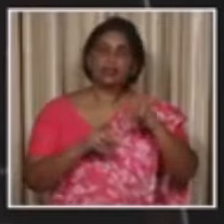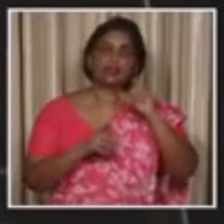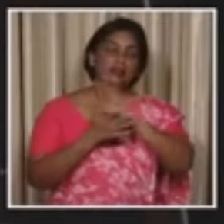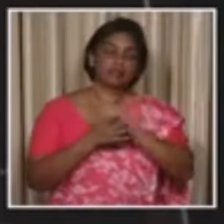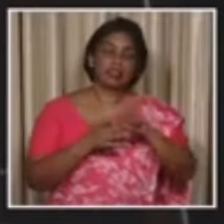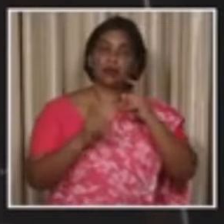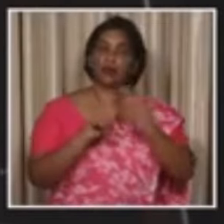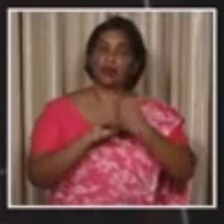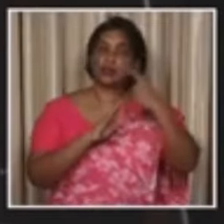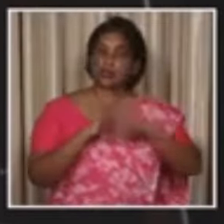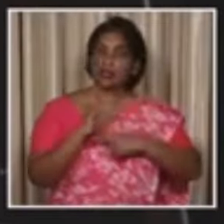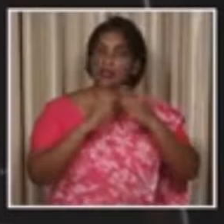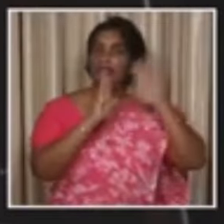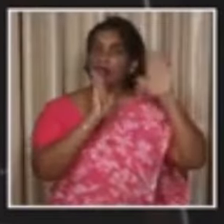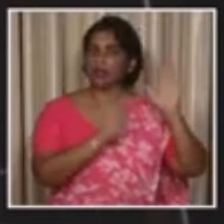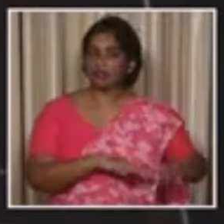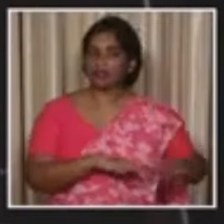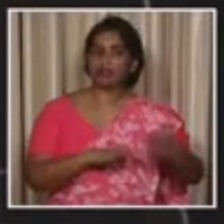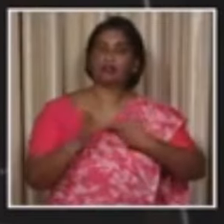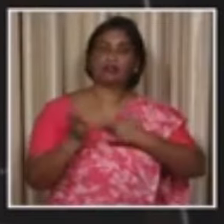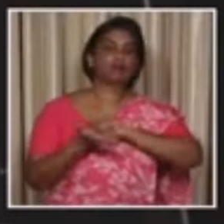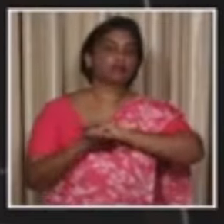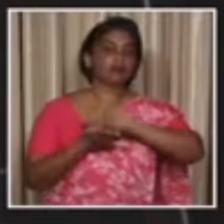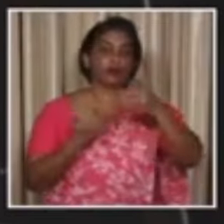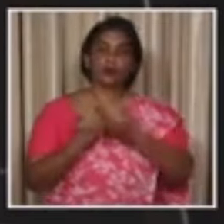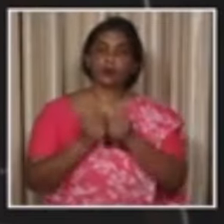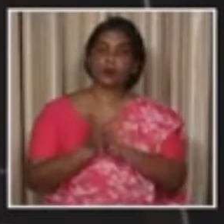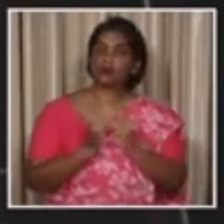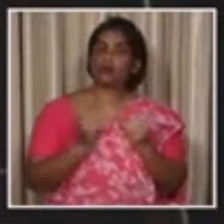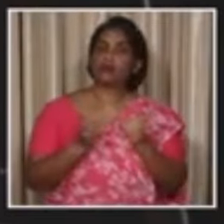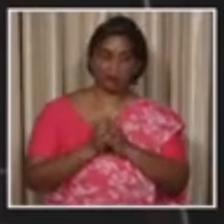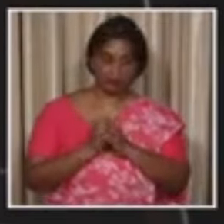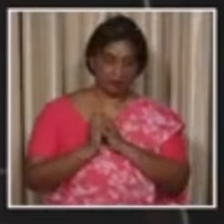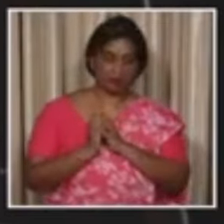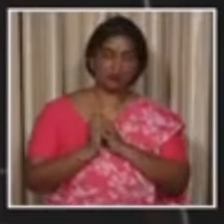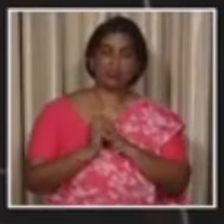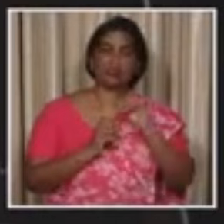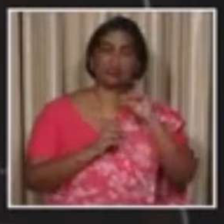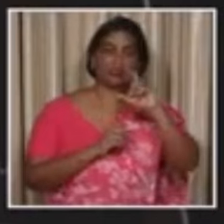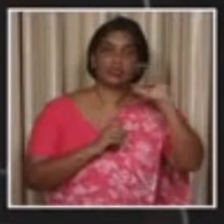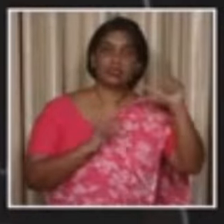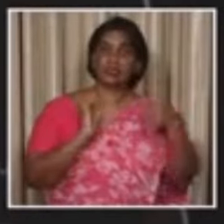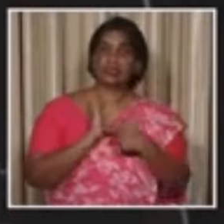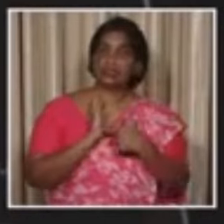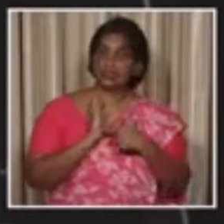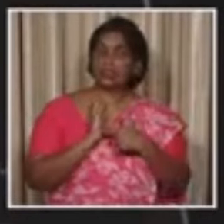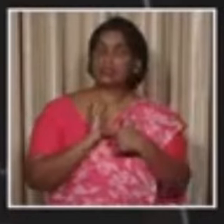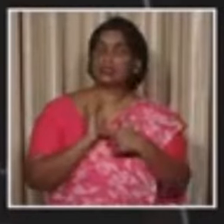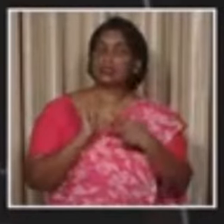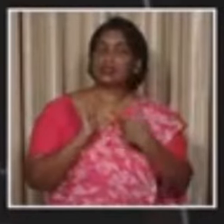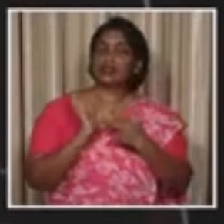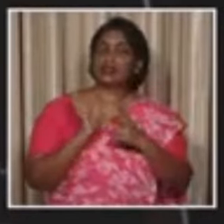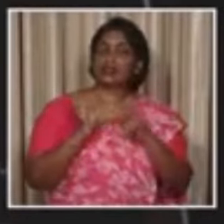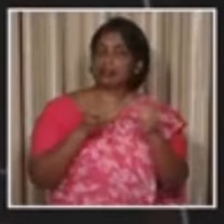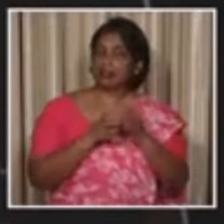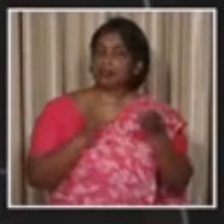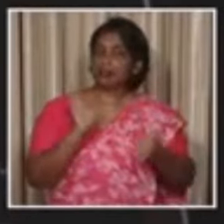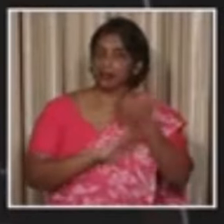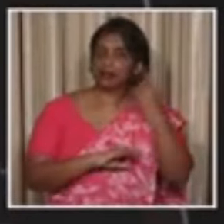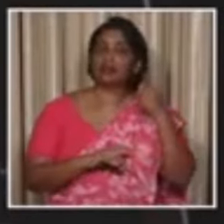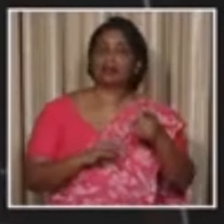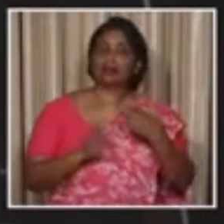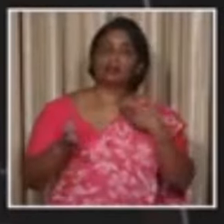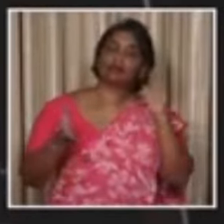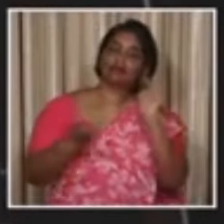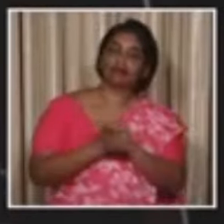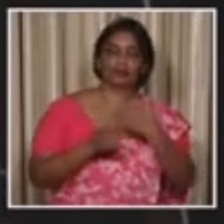චන්දිමාල්ල කුසල් ජනිත්ල ගෙදර තියලා අරේ ගිල්ලි වෙලා තමන්ගේ ටීම් එක අරගෙන CCC ටීම් එක අරන් ගිල්ලි වර වෙලා ගාලා ඒ කට්ටිය අතල්